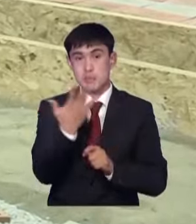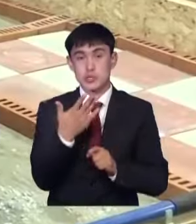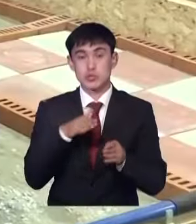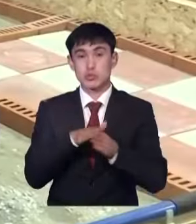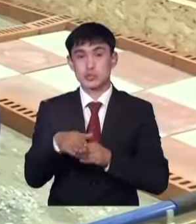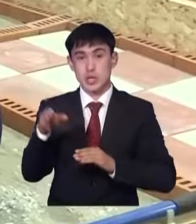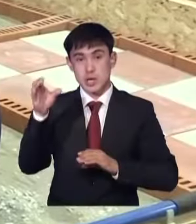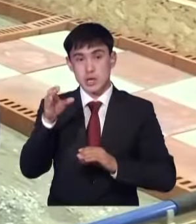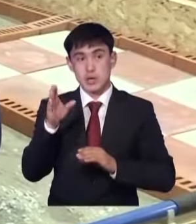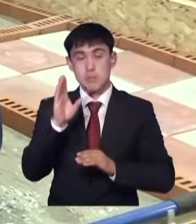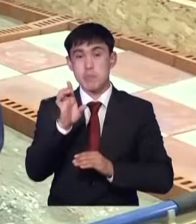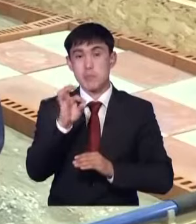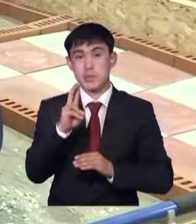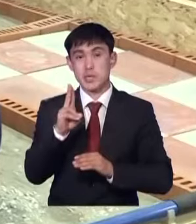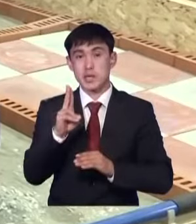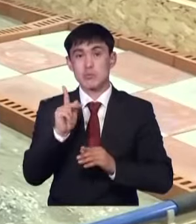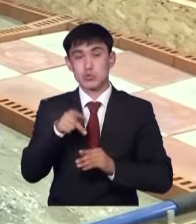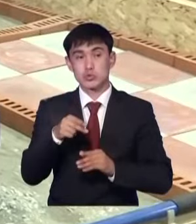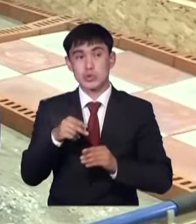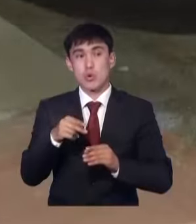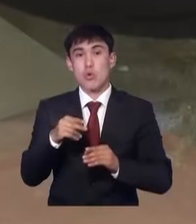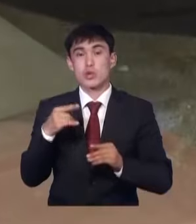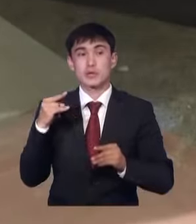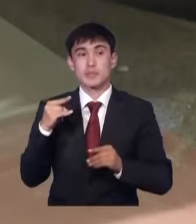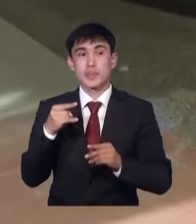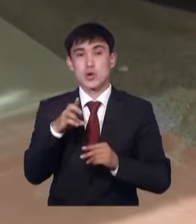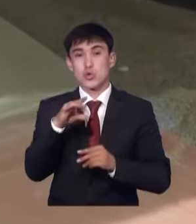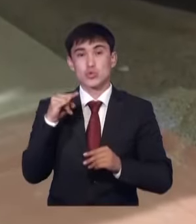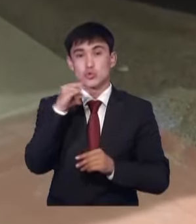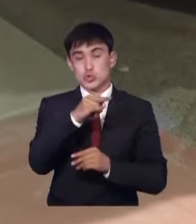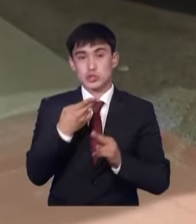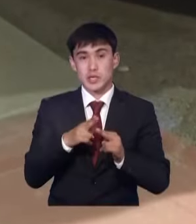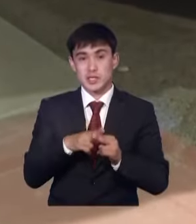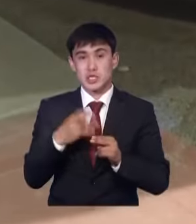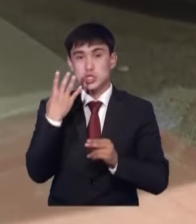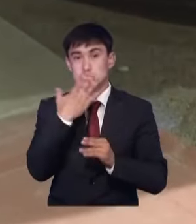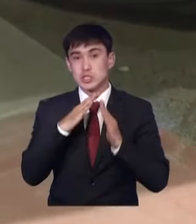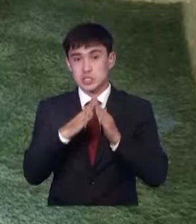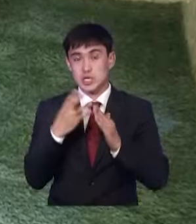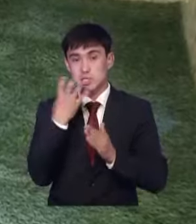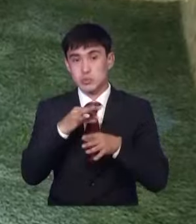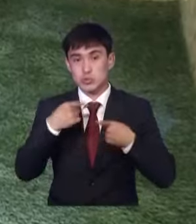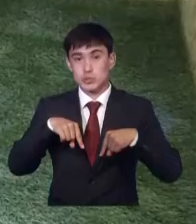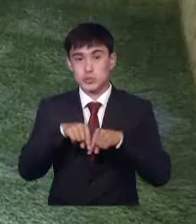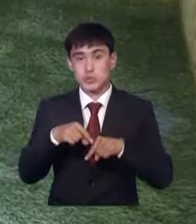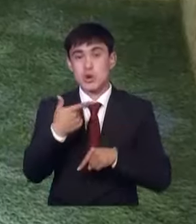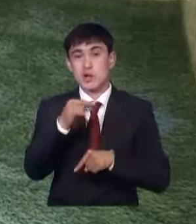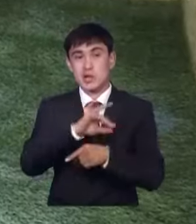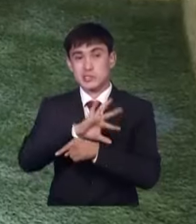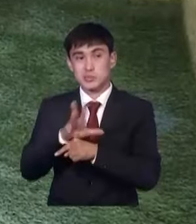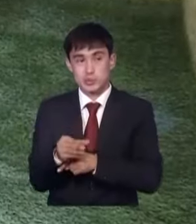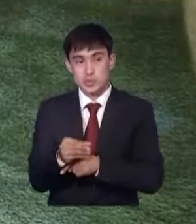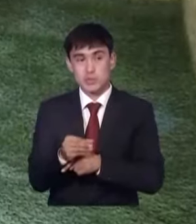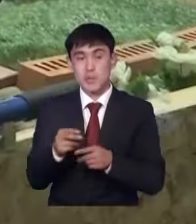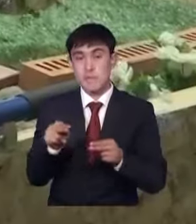бұйыл білімгер қабылдайды. Олар ұшқышсыз ұшу аппараттарының операторы, жылыжай шаруашылығын ұйымдастыру ісі, сонымен қатар газбен жабдықтау